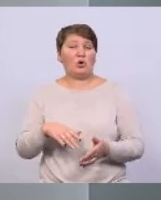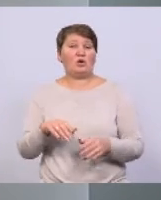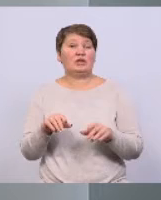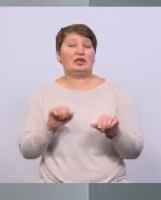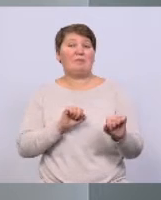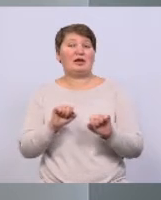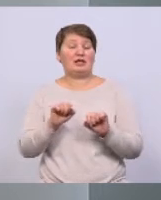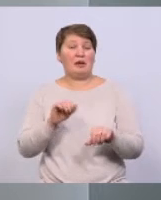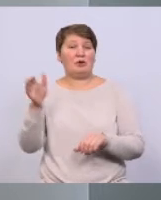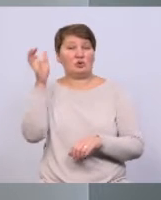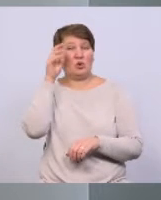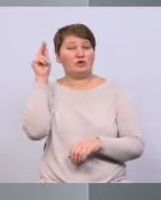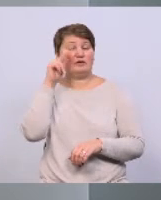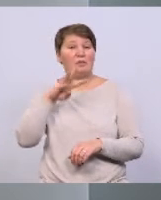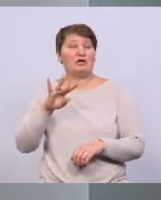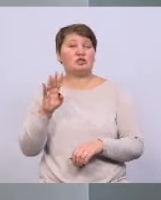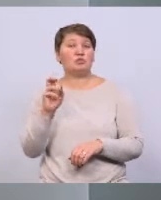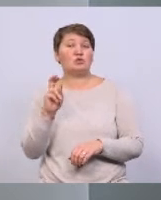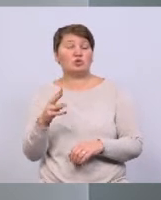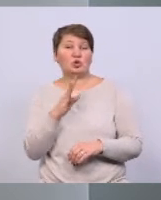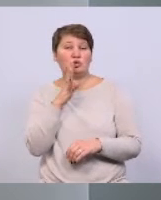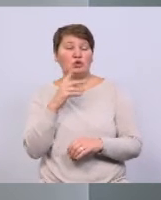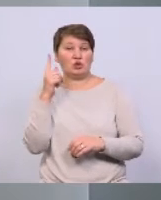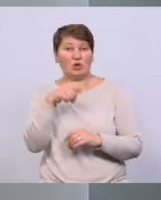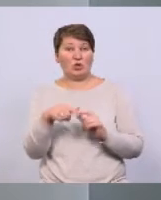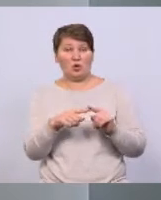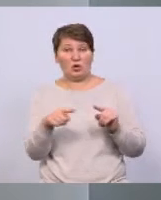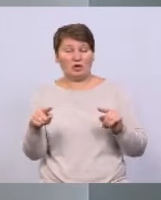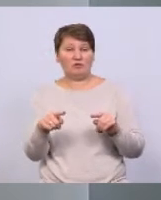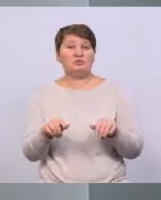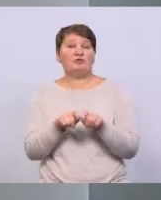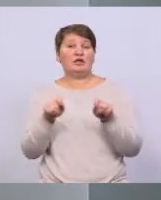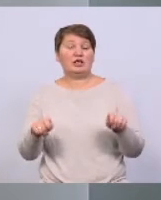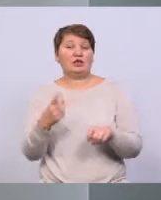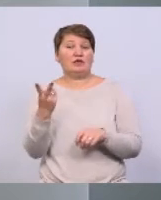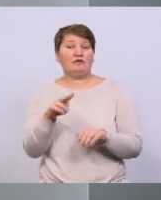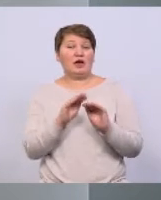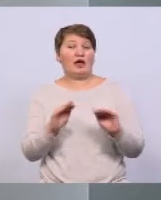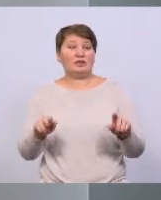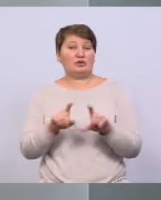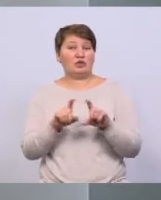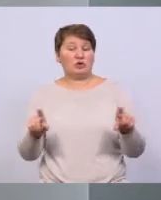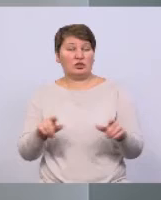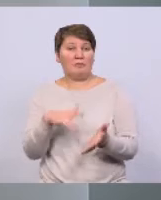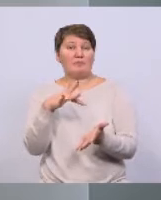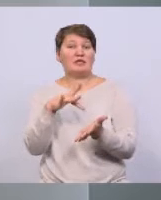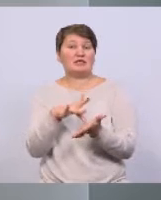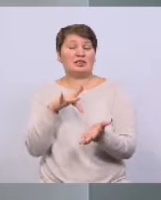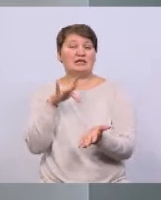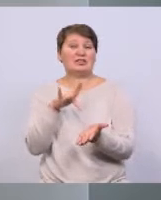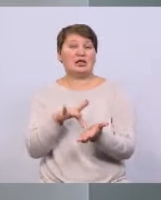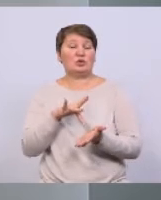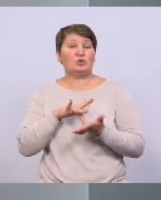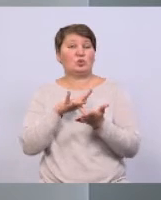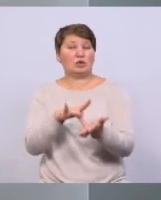освіти Ігор Максимчук. За останні 4 роки в місті відкрили 2 позашкільні заклади – міський центр туризму і краєзнавства